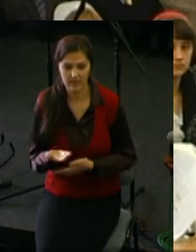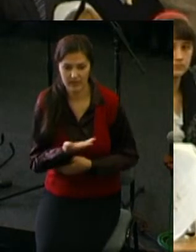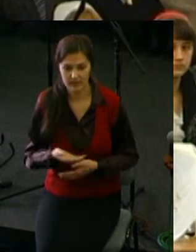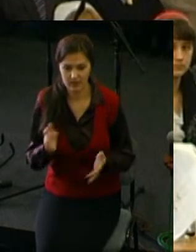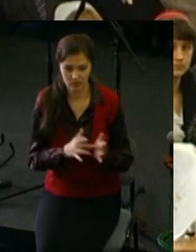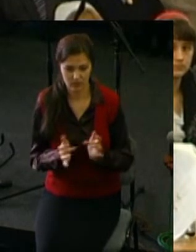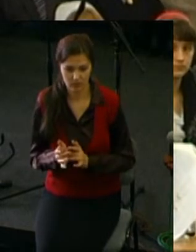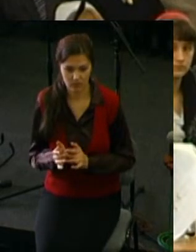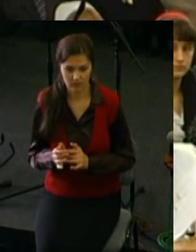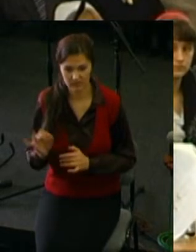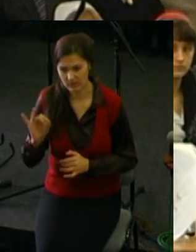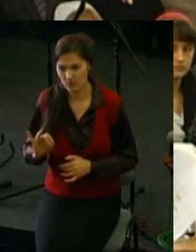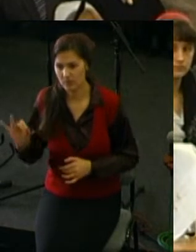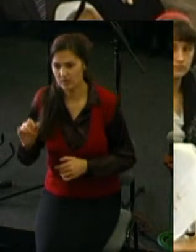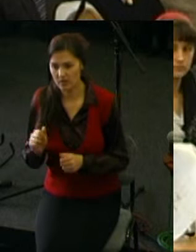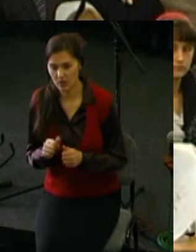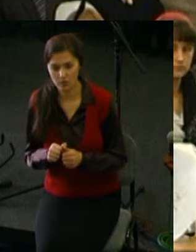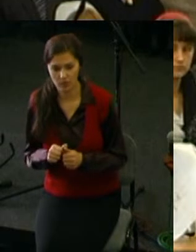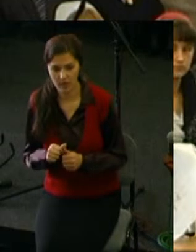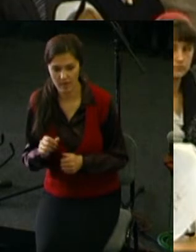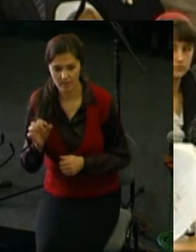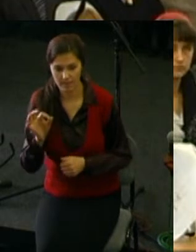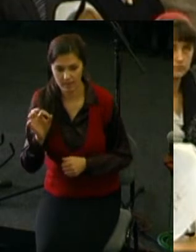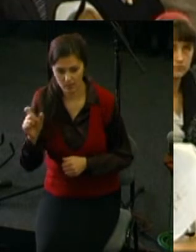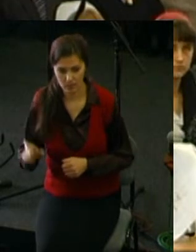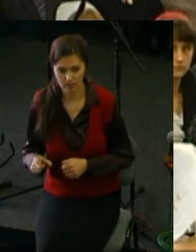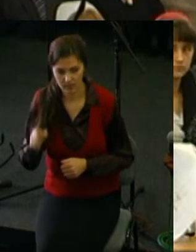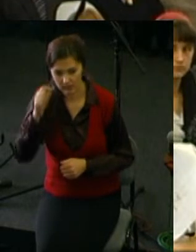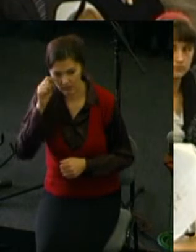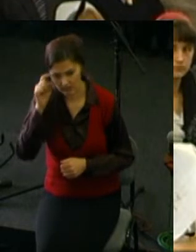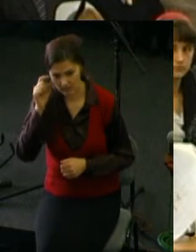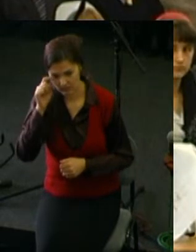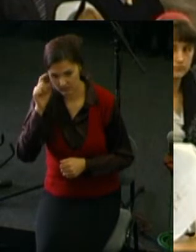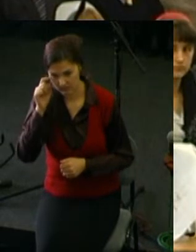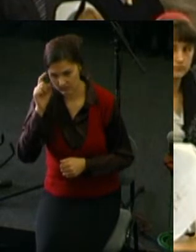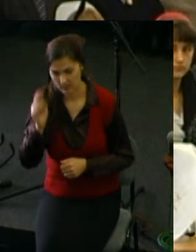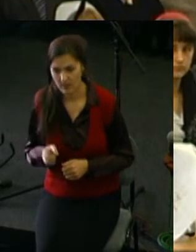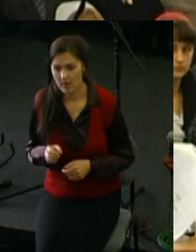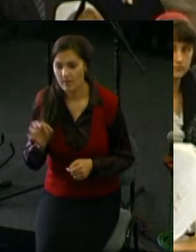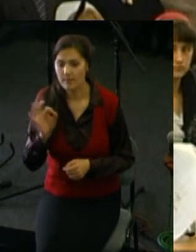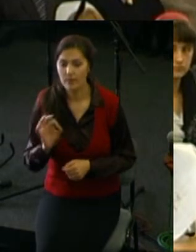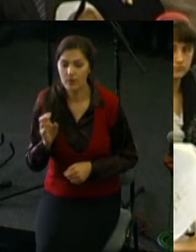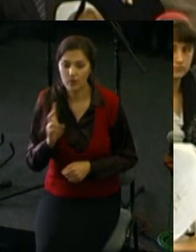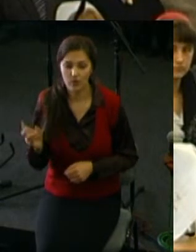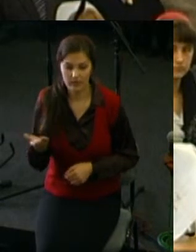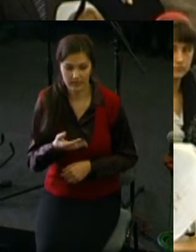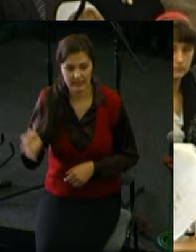у історична особа чи ще хто такий він нагадує